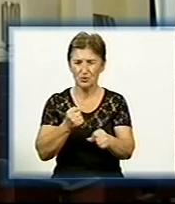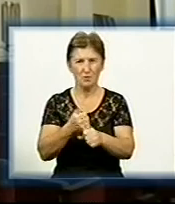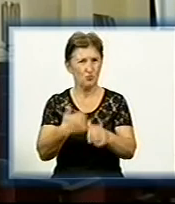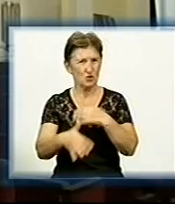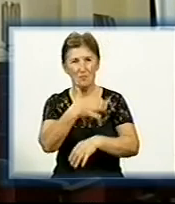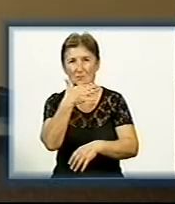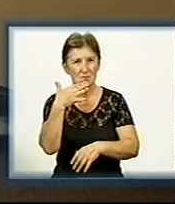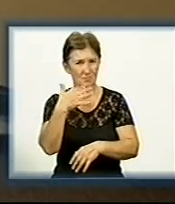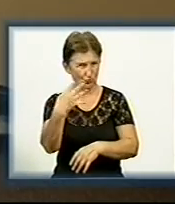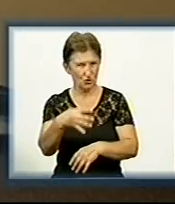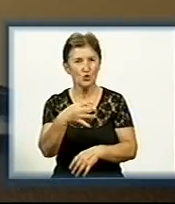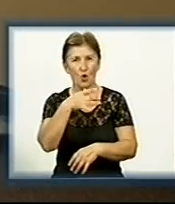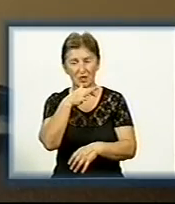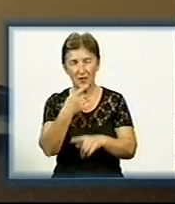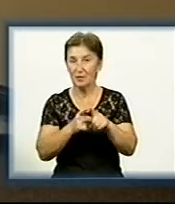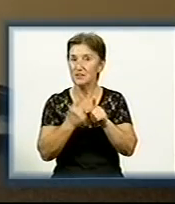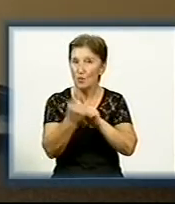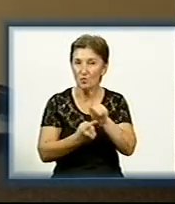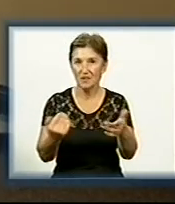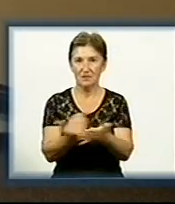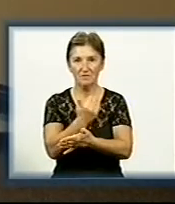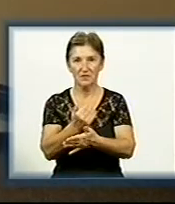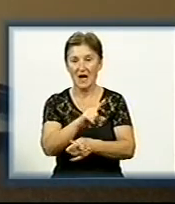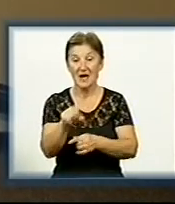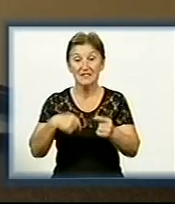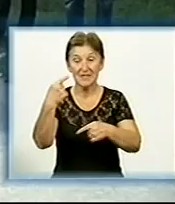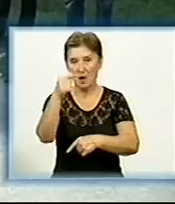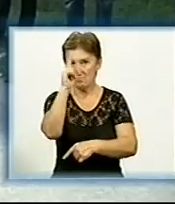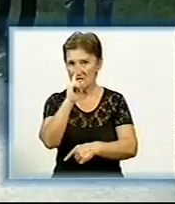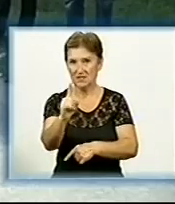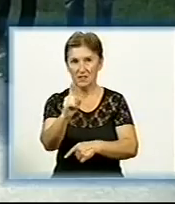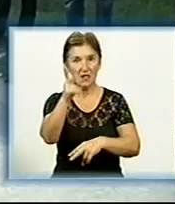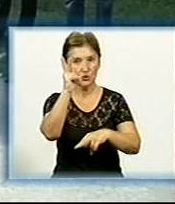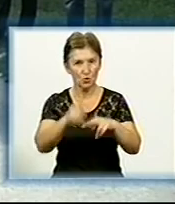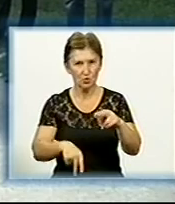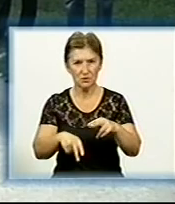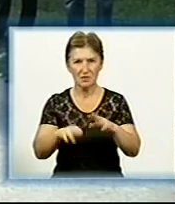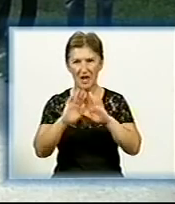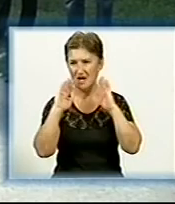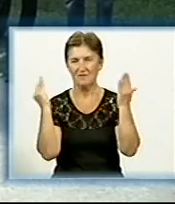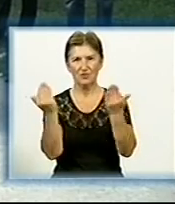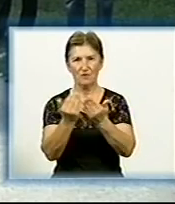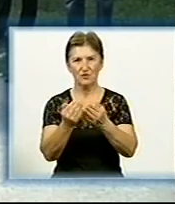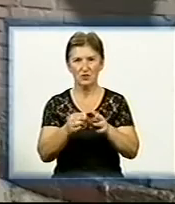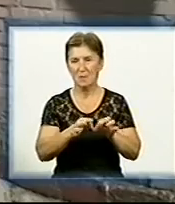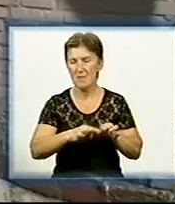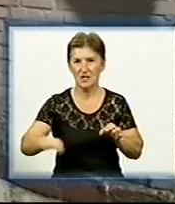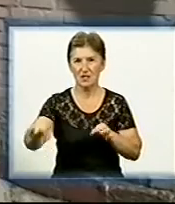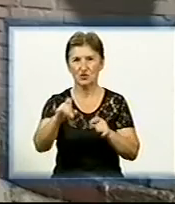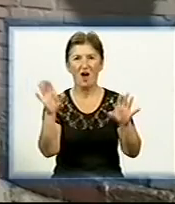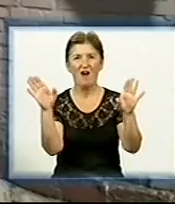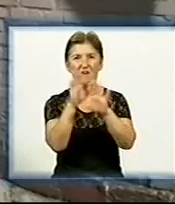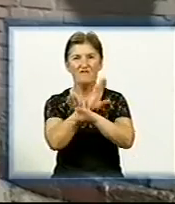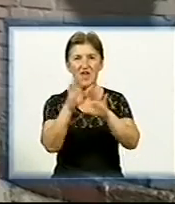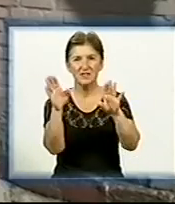років. Завершити внутрішні роботи будівельники мають вже за місяць. До початку жовтня проведуть зовнішні мережі теплопостачання та вентиляційної